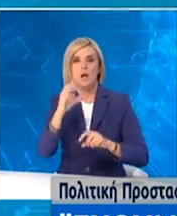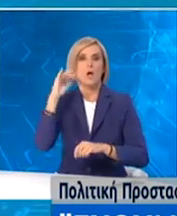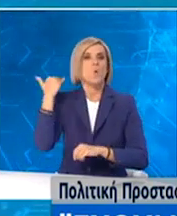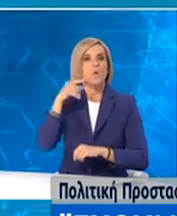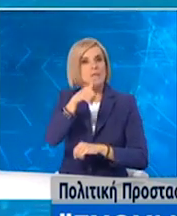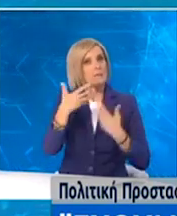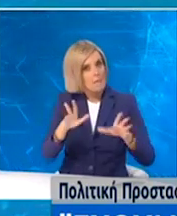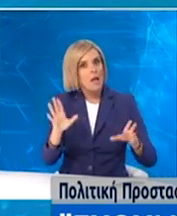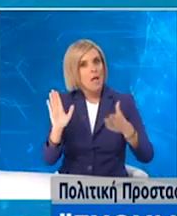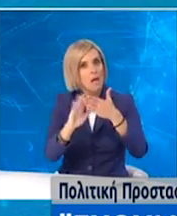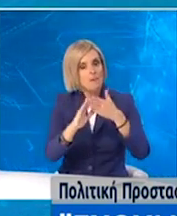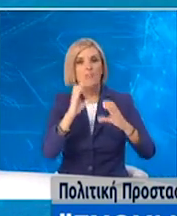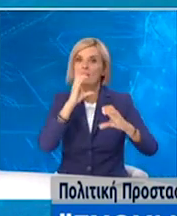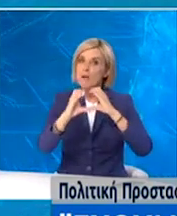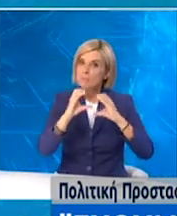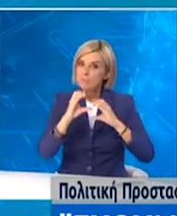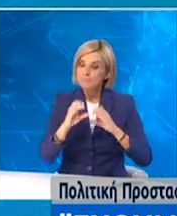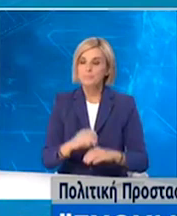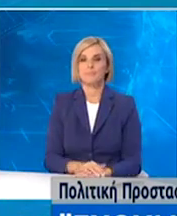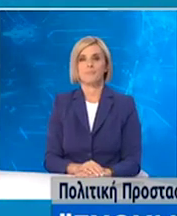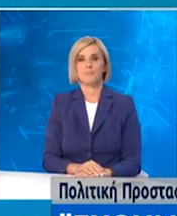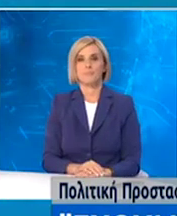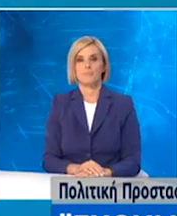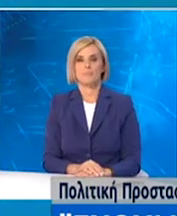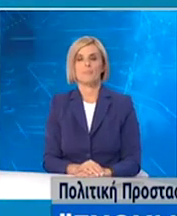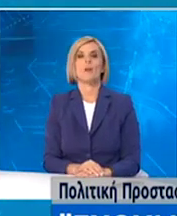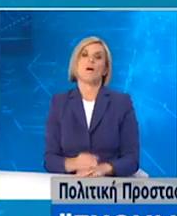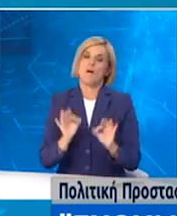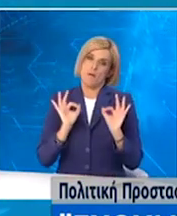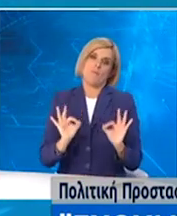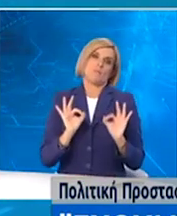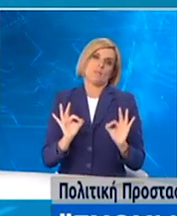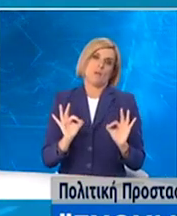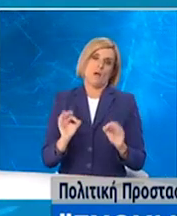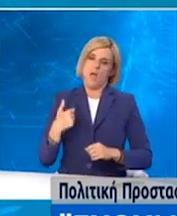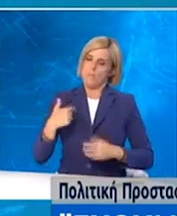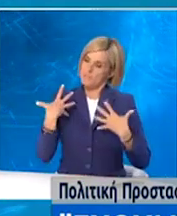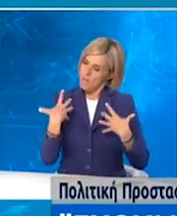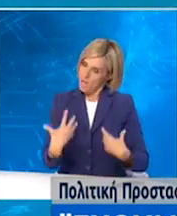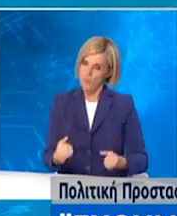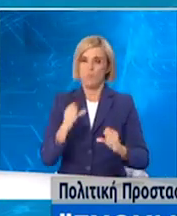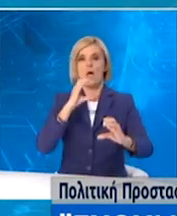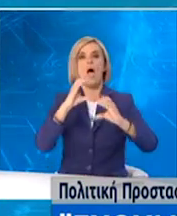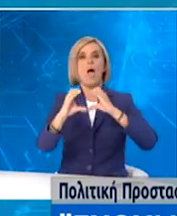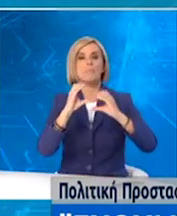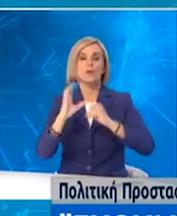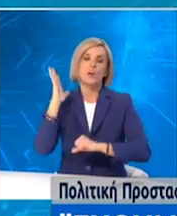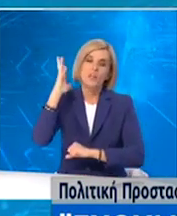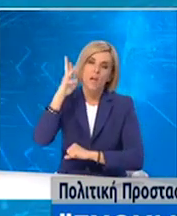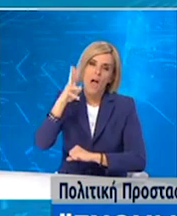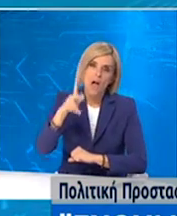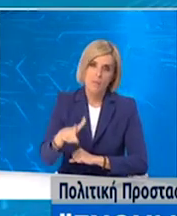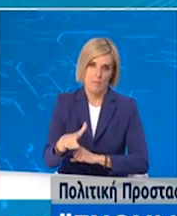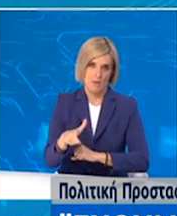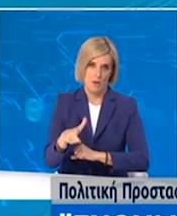όλες τις χώρες. Προφανώς και διπλωματικά, αλλά και υγειονομικά, αλλά και σε επίπεδο πολιτικής προστασίας έχουμε επαφή, θα μου επιτρέψει να πω, σχεδόν και καθημερινή με